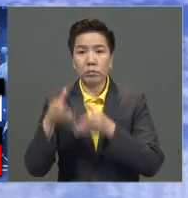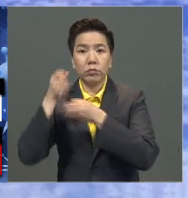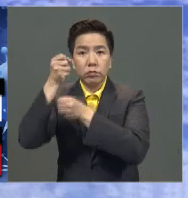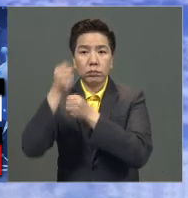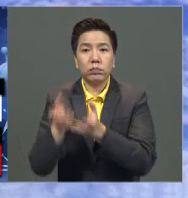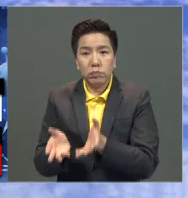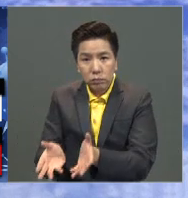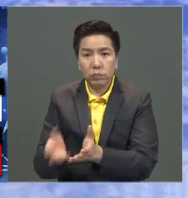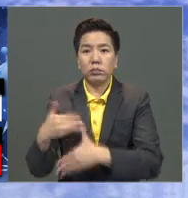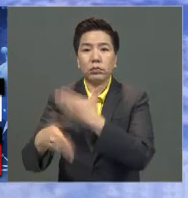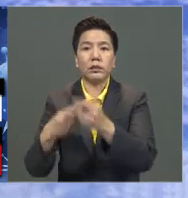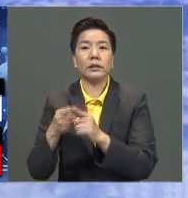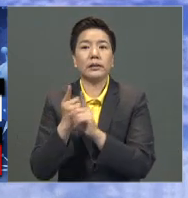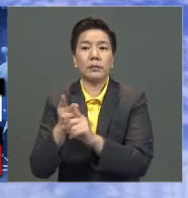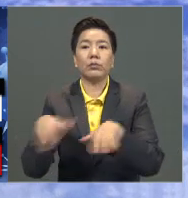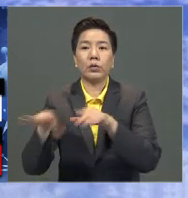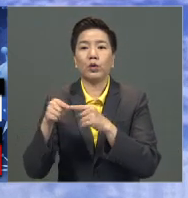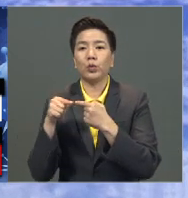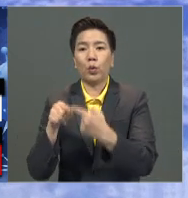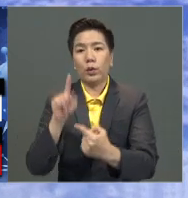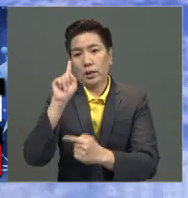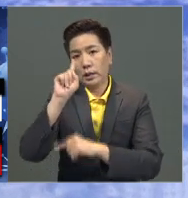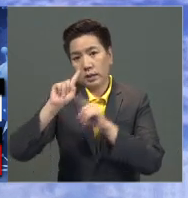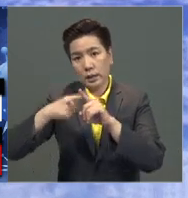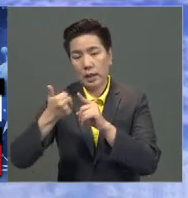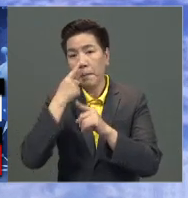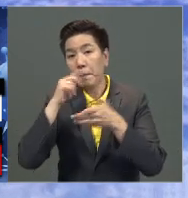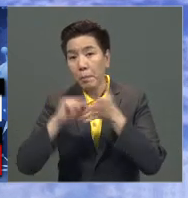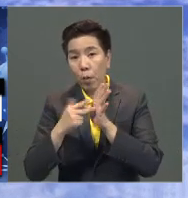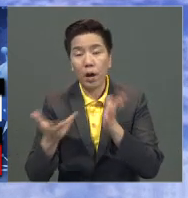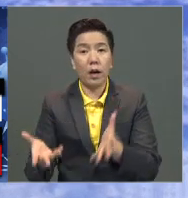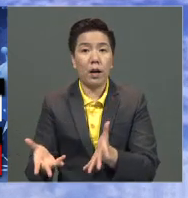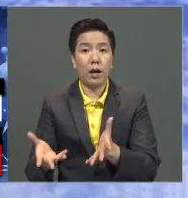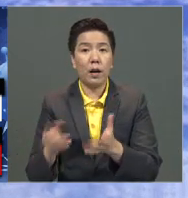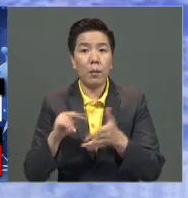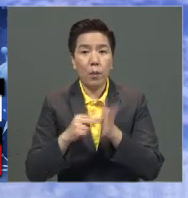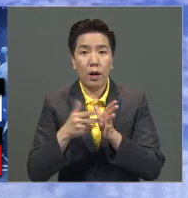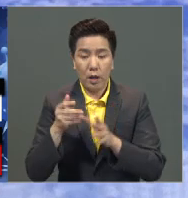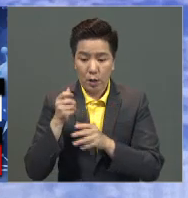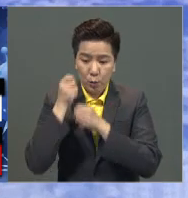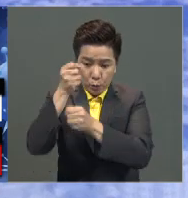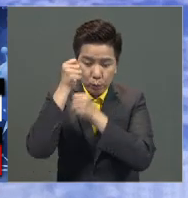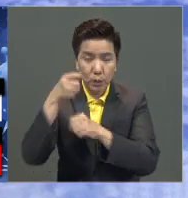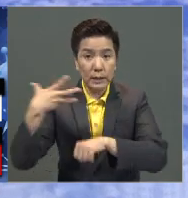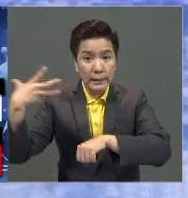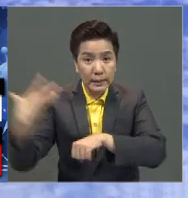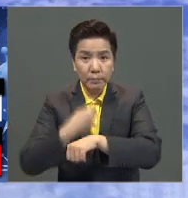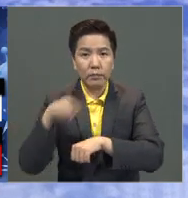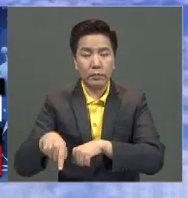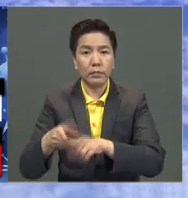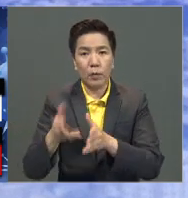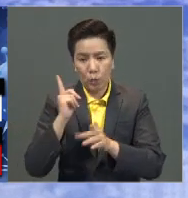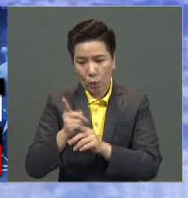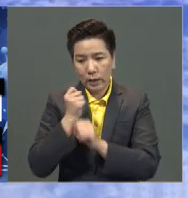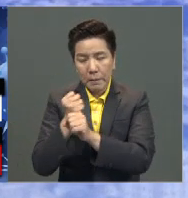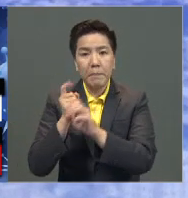จะไม่ปรากฏอยู่ในพรกฉุกเฉินที่จะต่อไปอีก1เดือนแต่ไม่ได้หมายความว่าจะการชุมนุมทางการเมืองก็ท่านก็ต้องไปป